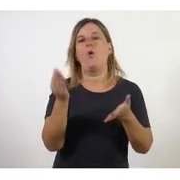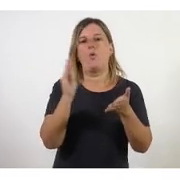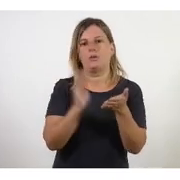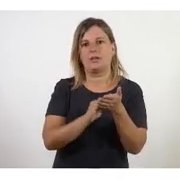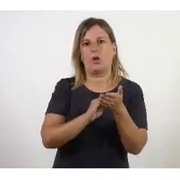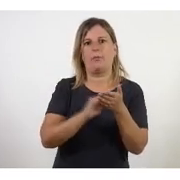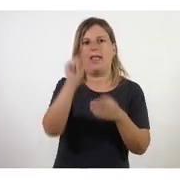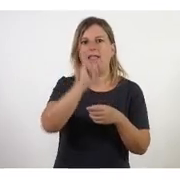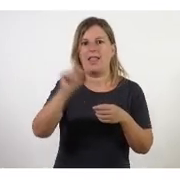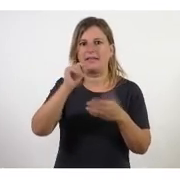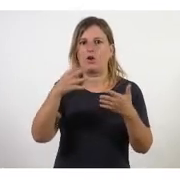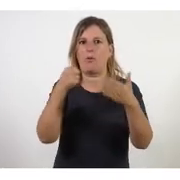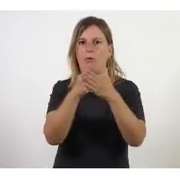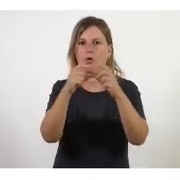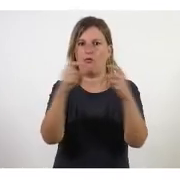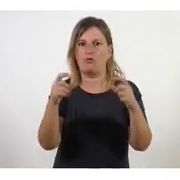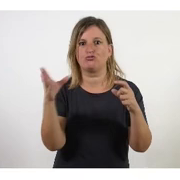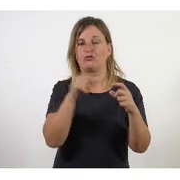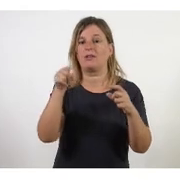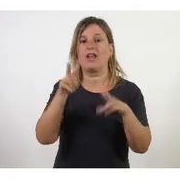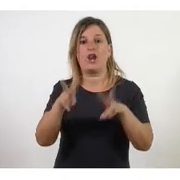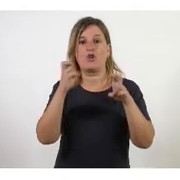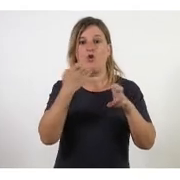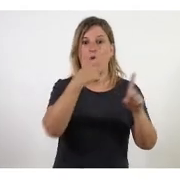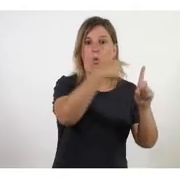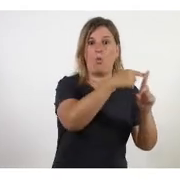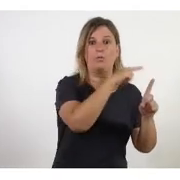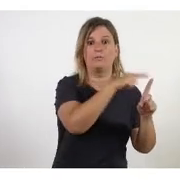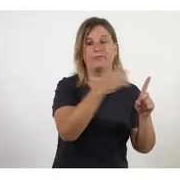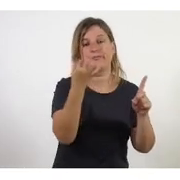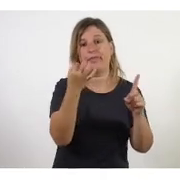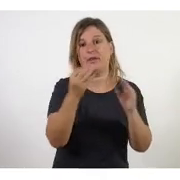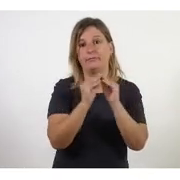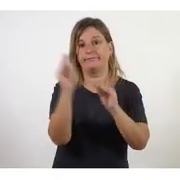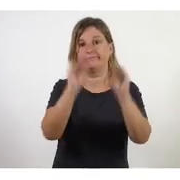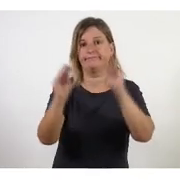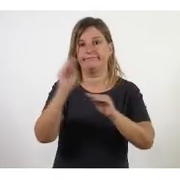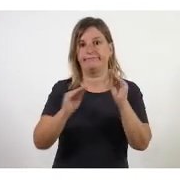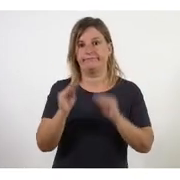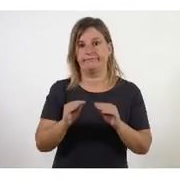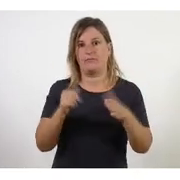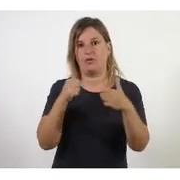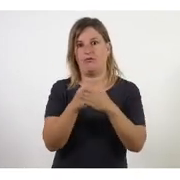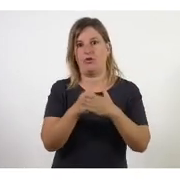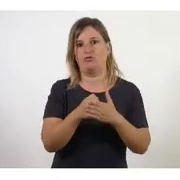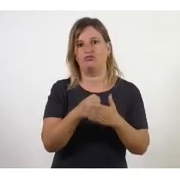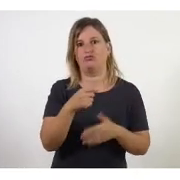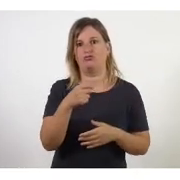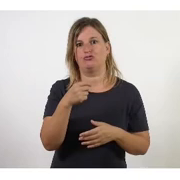té el fons negre, doncs aquest text prova l'haureu d'editar i dir-li fons de